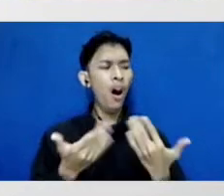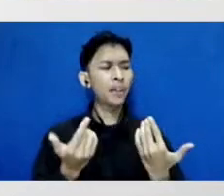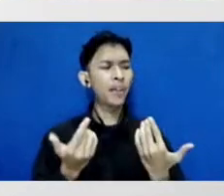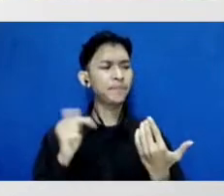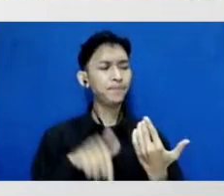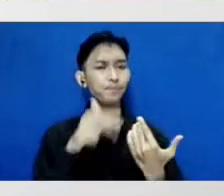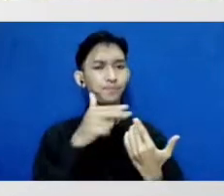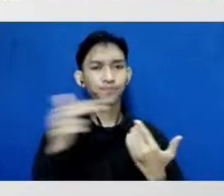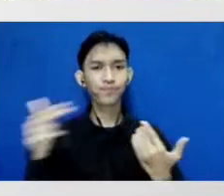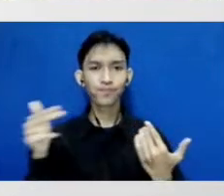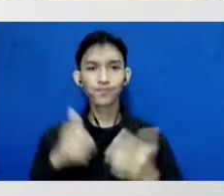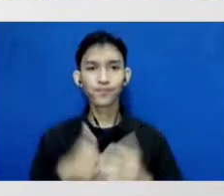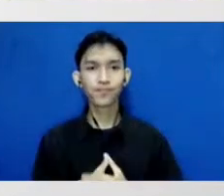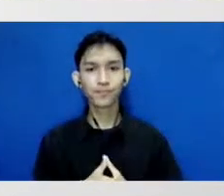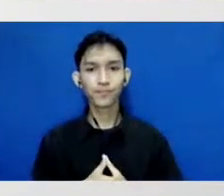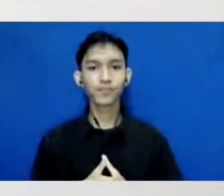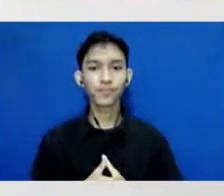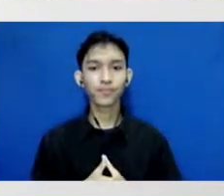Indonesia.